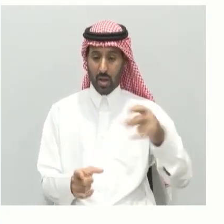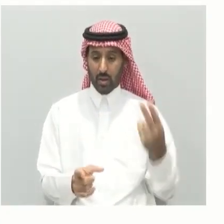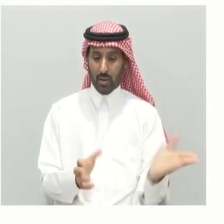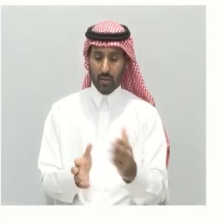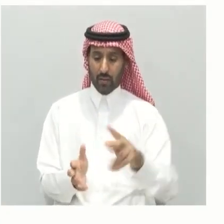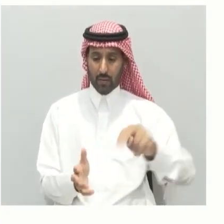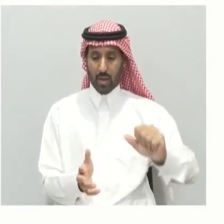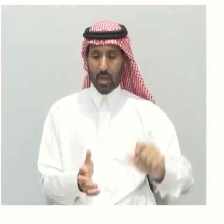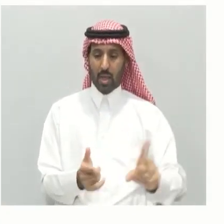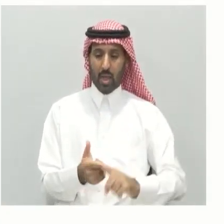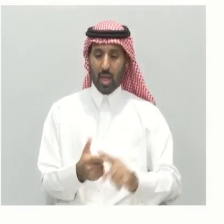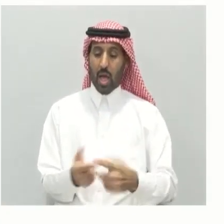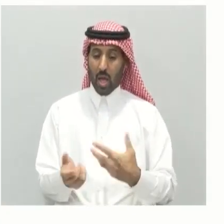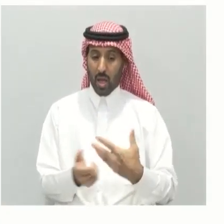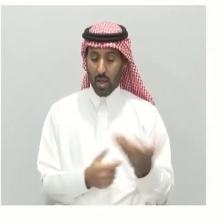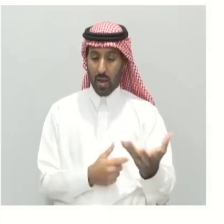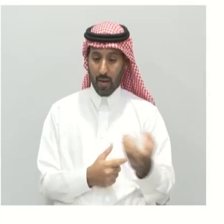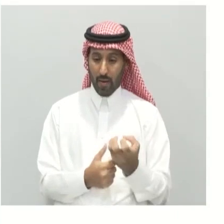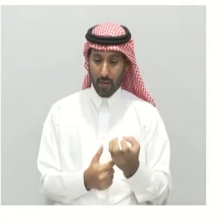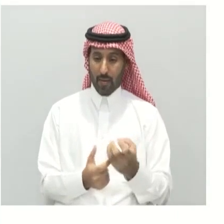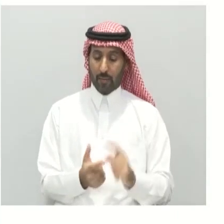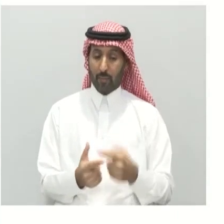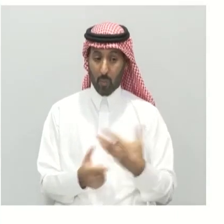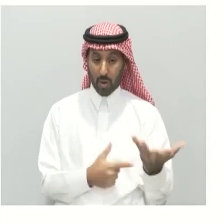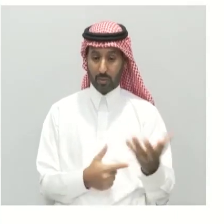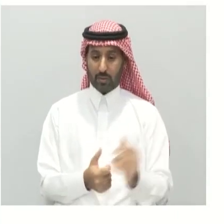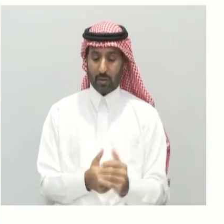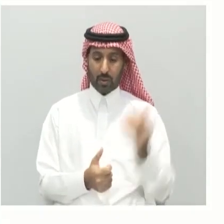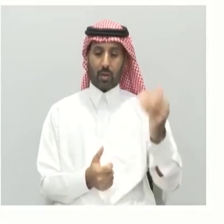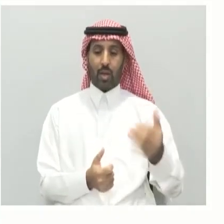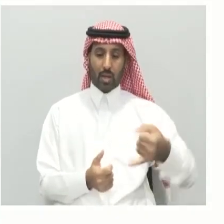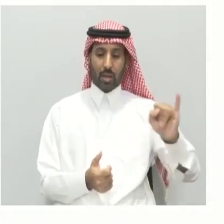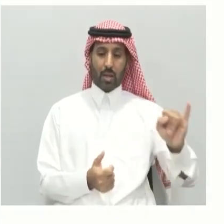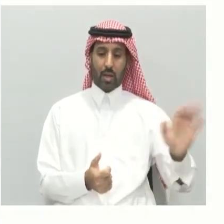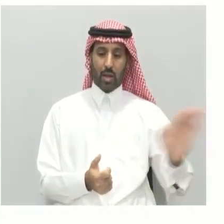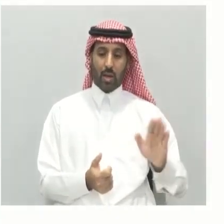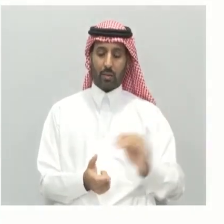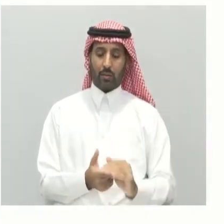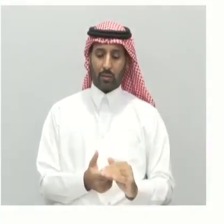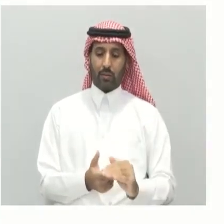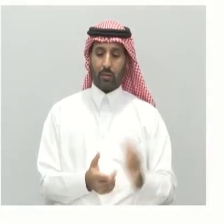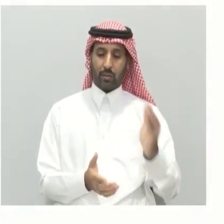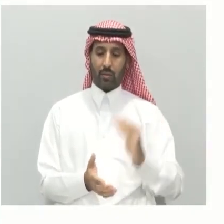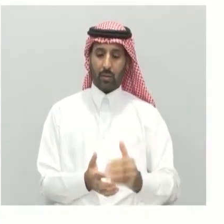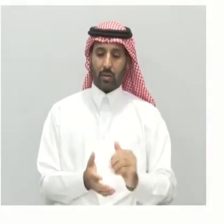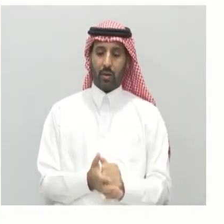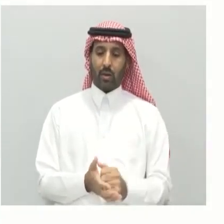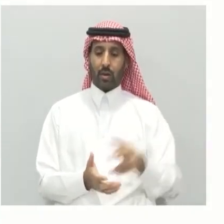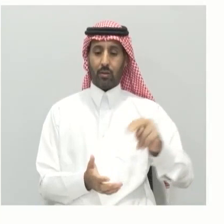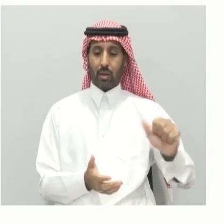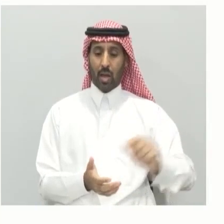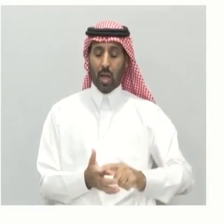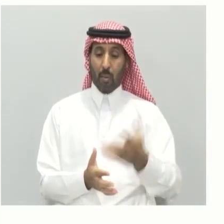لليود ما دام انه اختزل فبيكون هنا عامل مؤكسد لاحظ انه الاي عامل مؤكسد والصوديوم